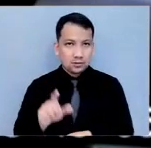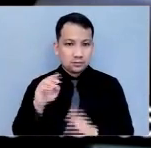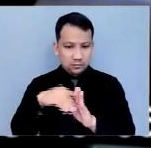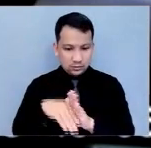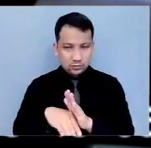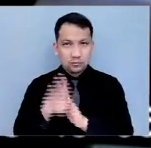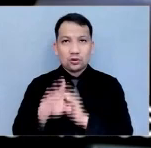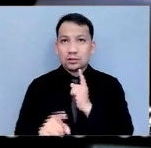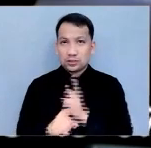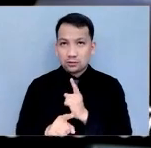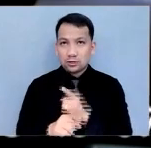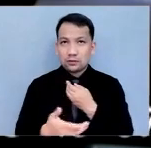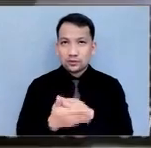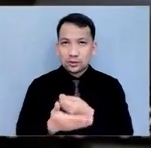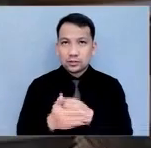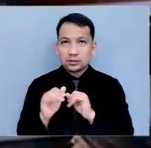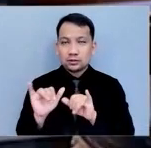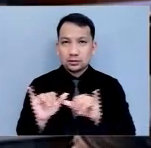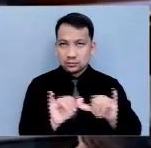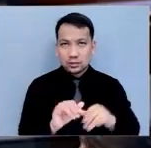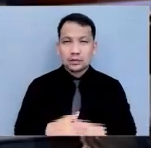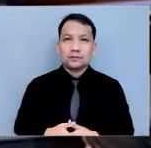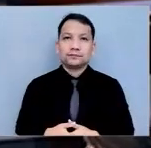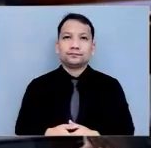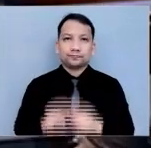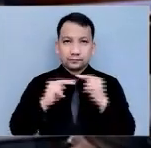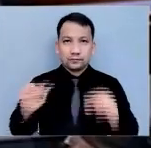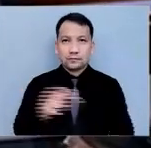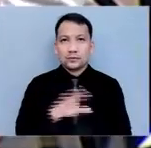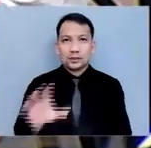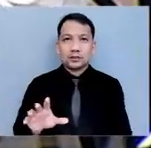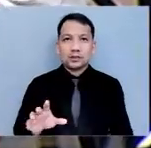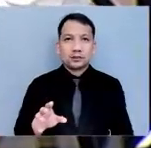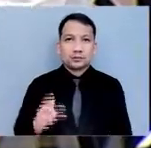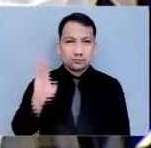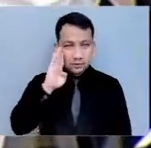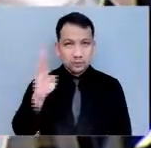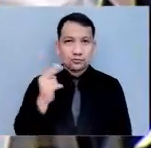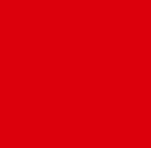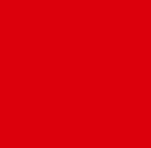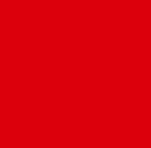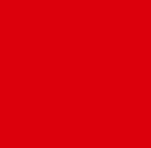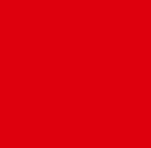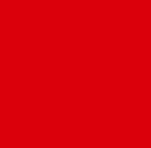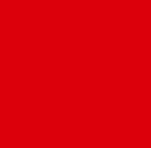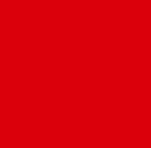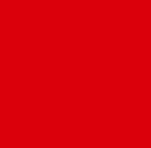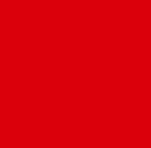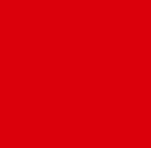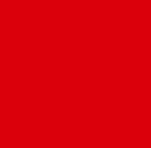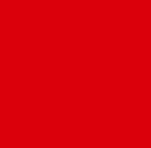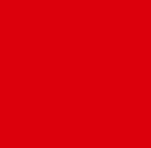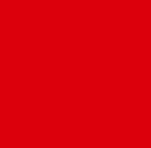ba? Financial stability. Nagbabalita mula sa Frontline, Brian Basa, News 5. Mga